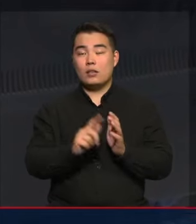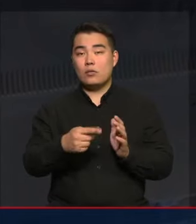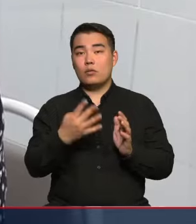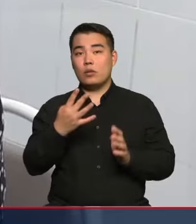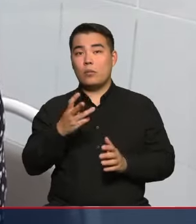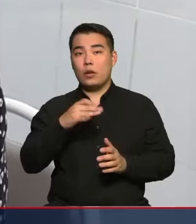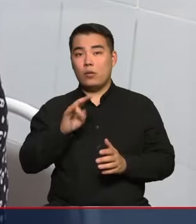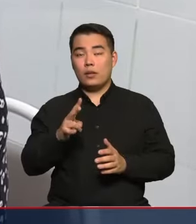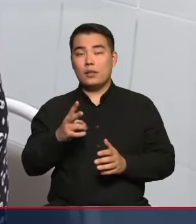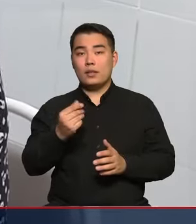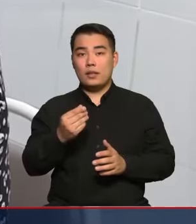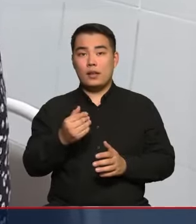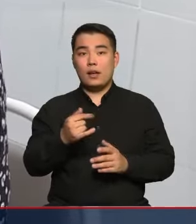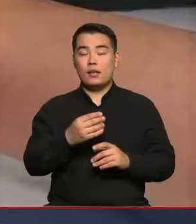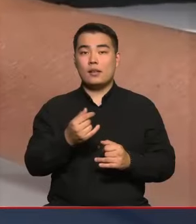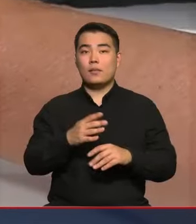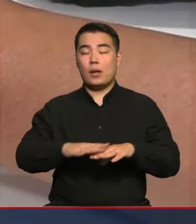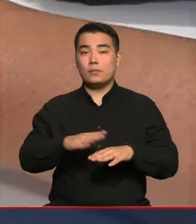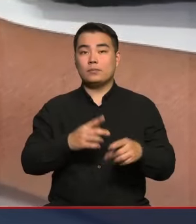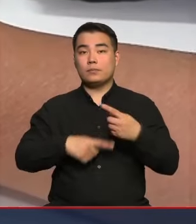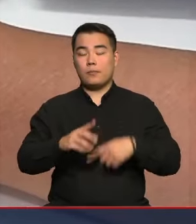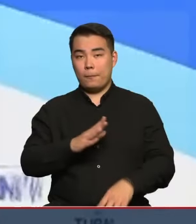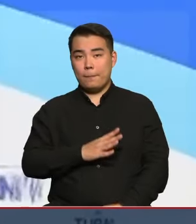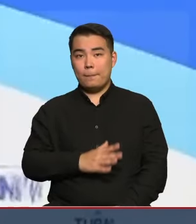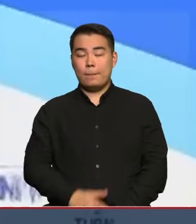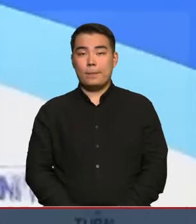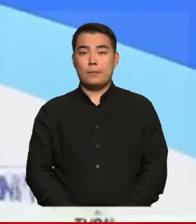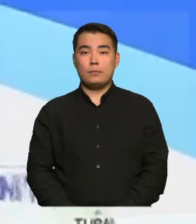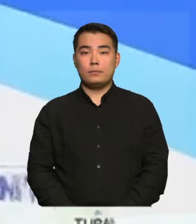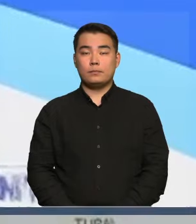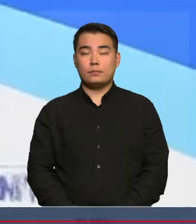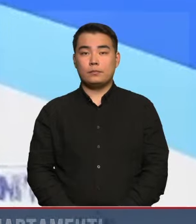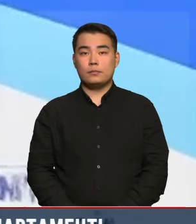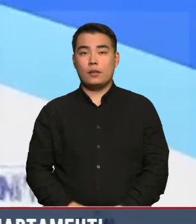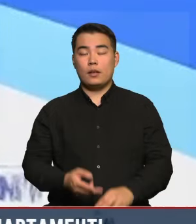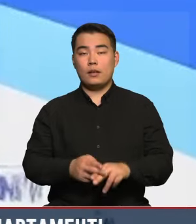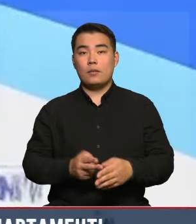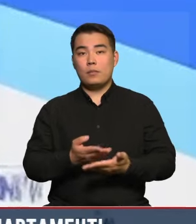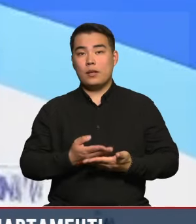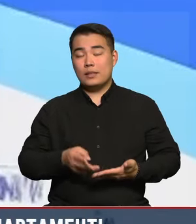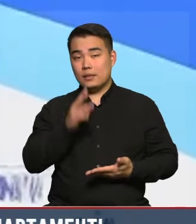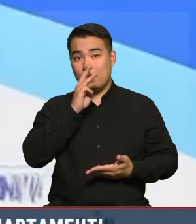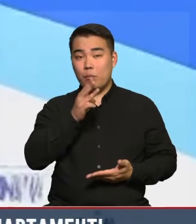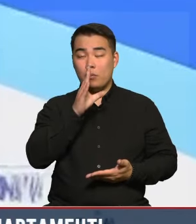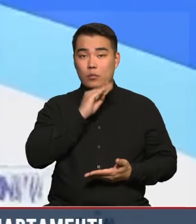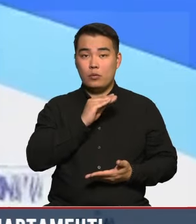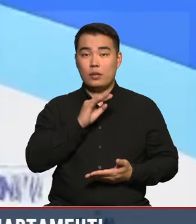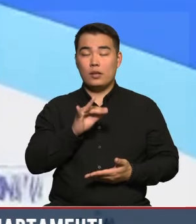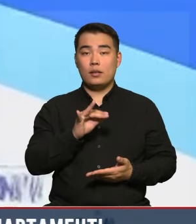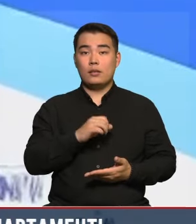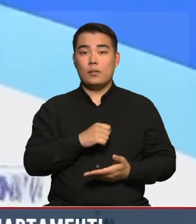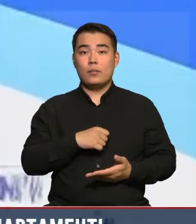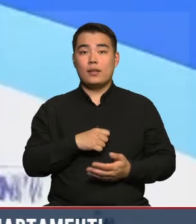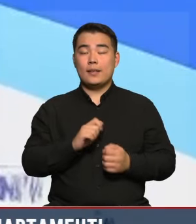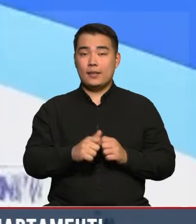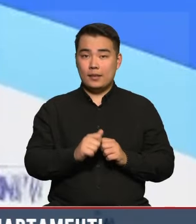6,4 миллион теңге қазынаға қайтты. Бұл бізде айлы жалақы болуы мүмкін, субсидия